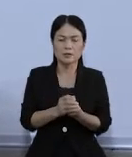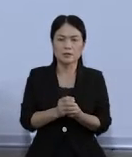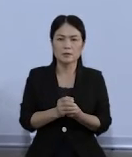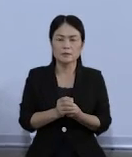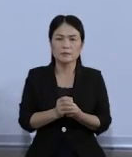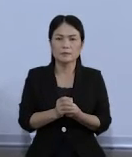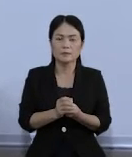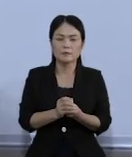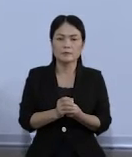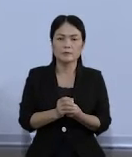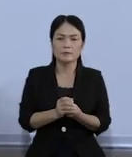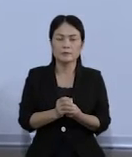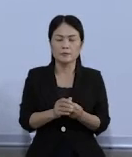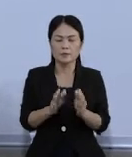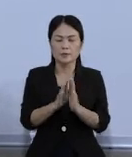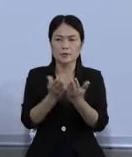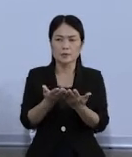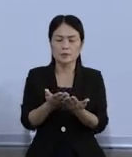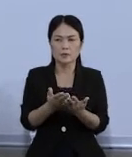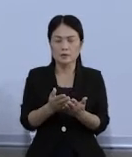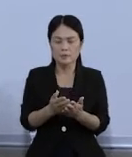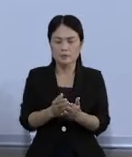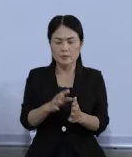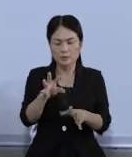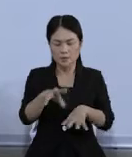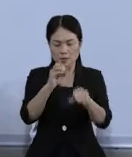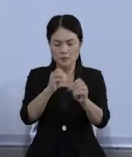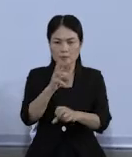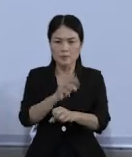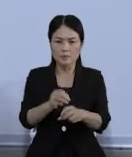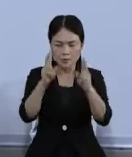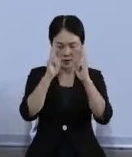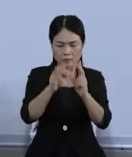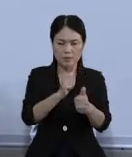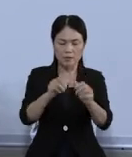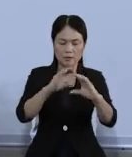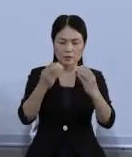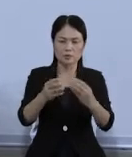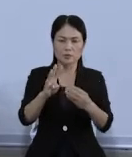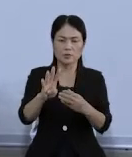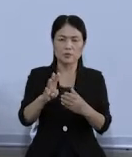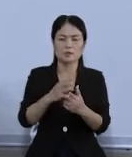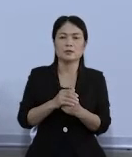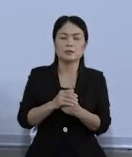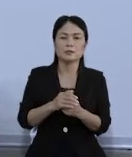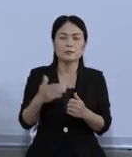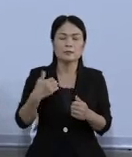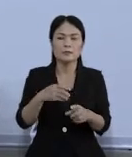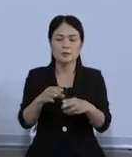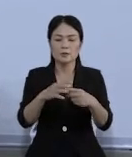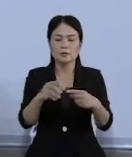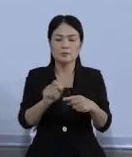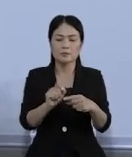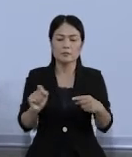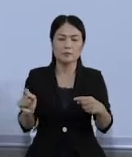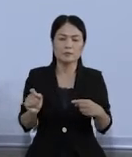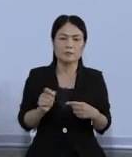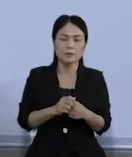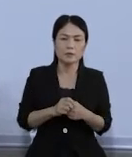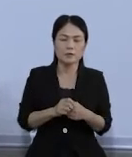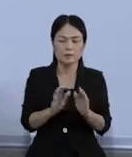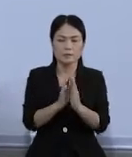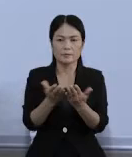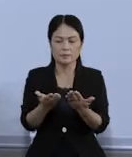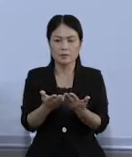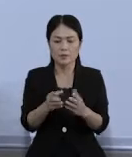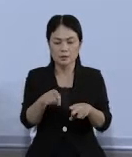đồ chìa sư phơ sắc xa cổ thân ạ à, tị bốn. Chà, miền bếch sư